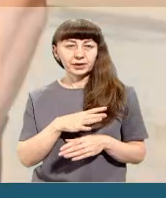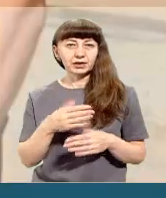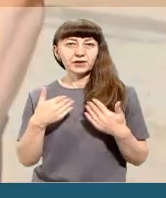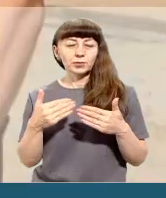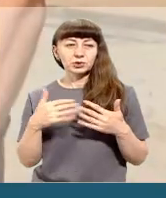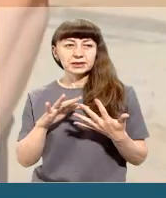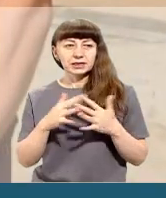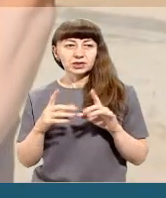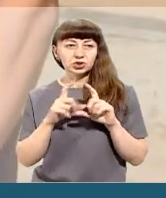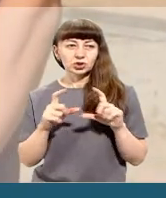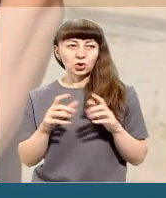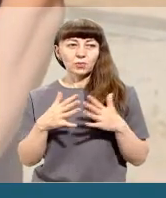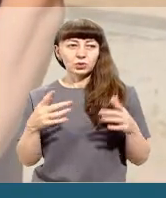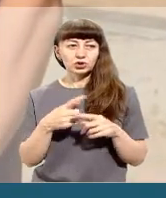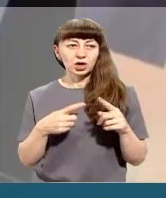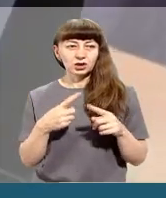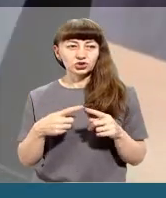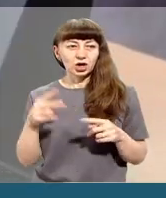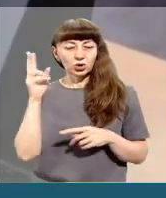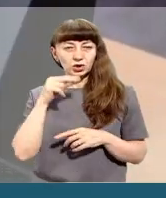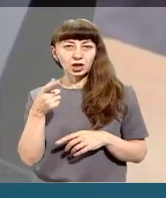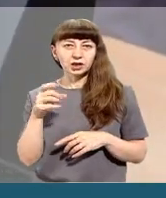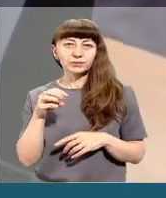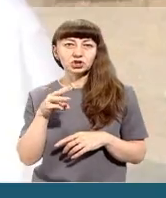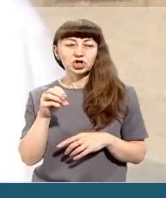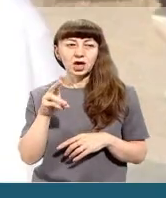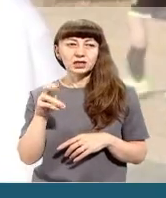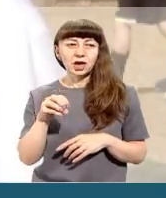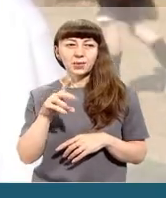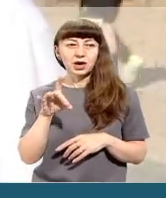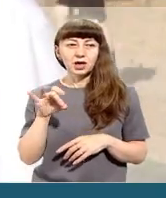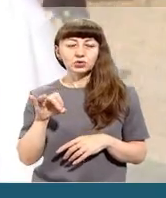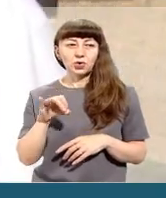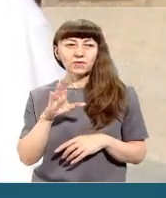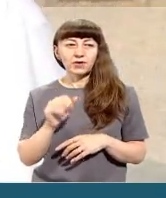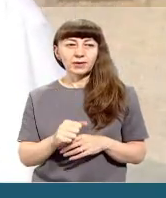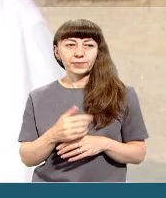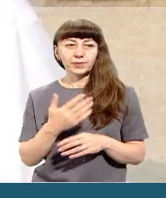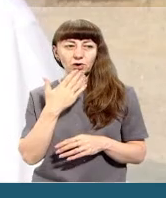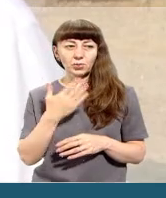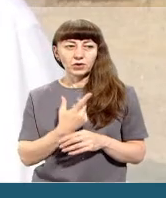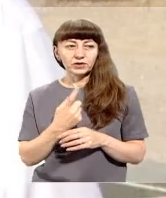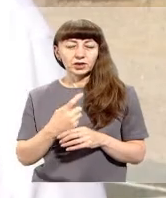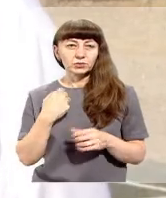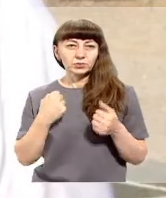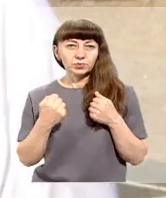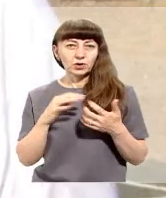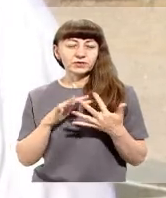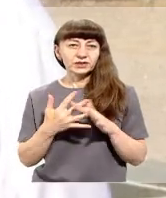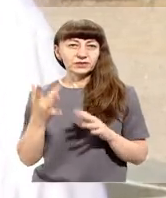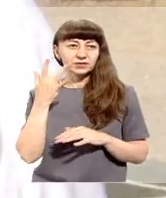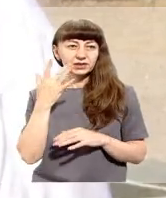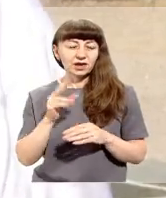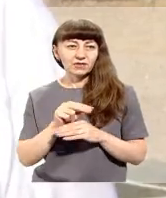выпускники сельской школы. Большинство из них – ученики Галымжана Махатова. Любовь к этому виду спорта в нашем селе